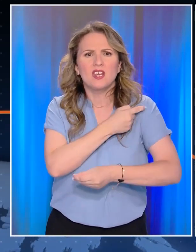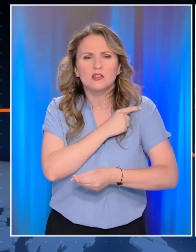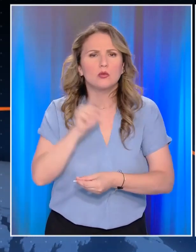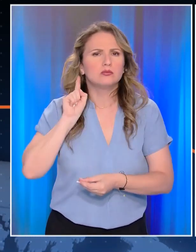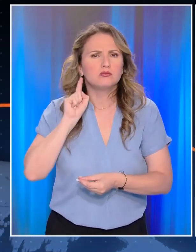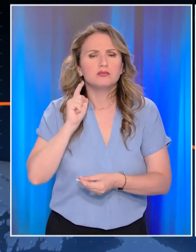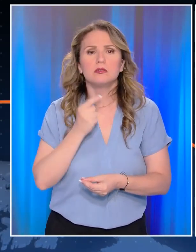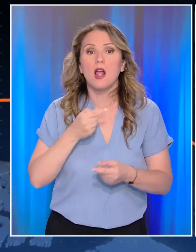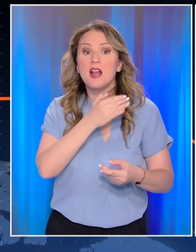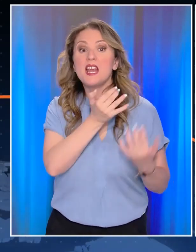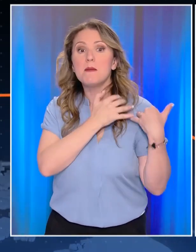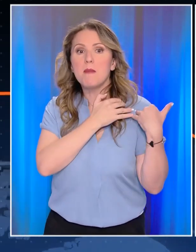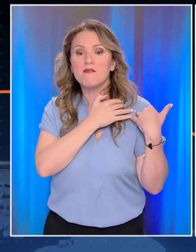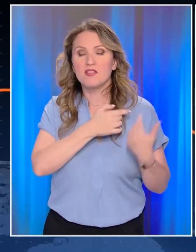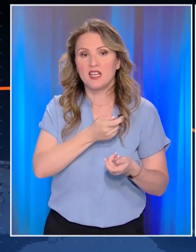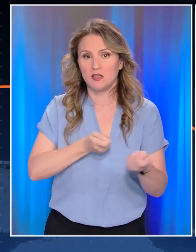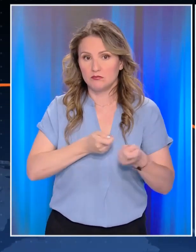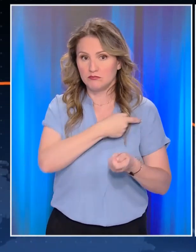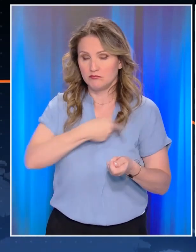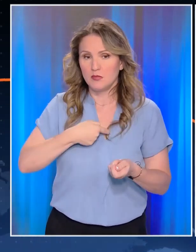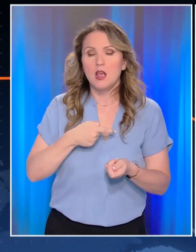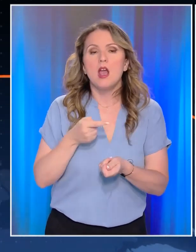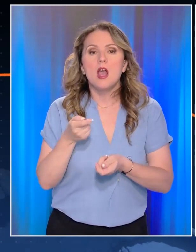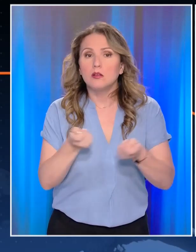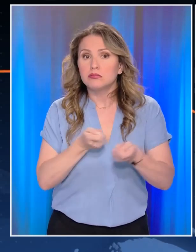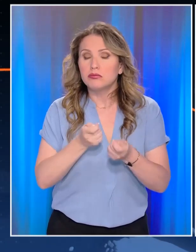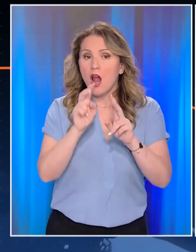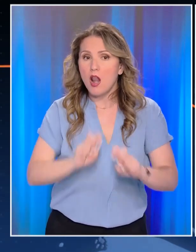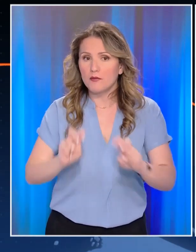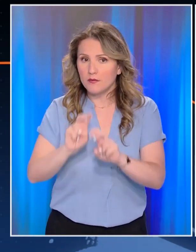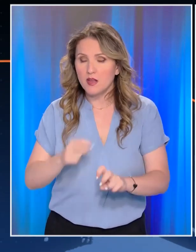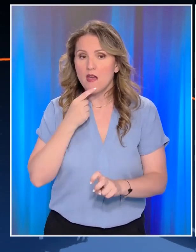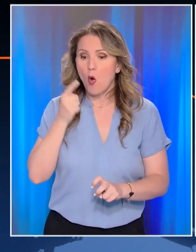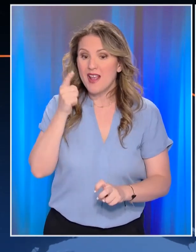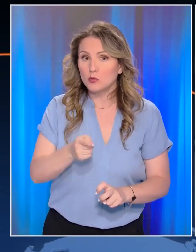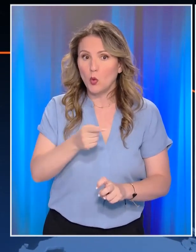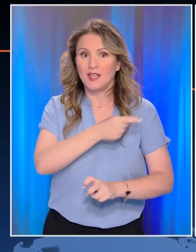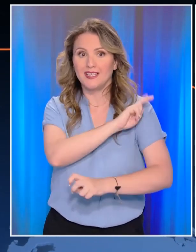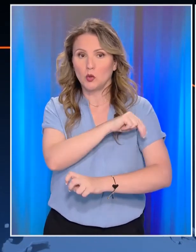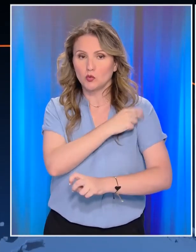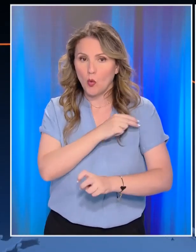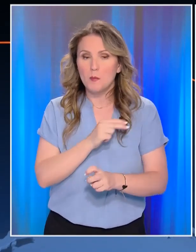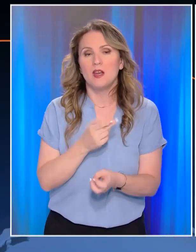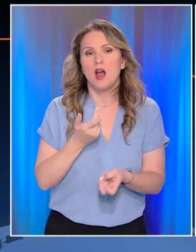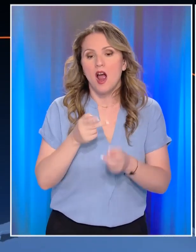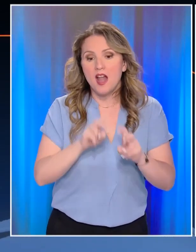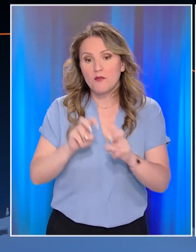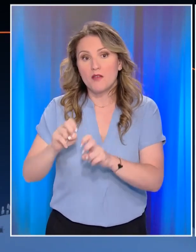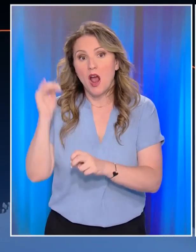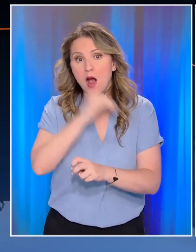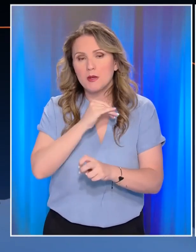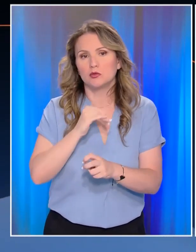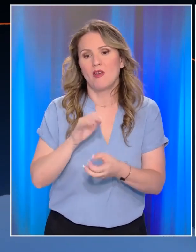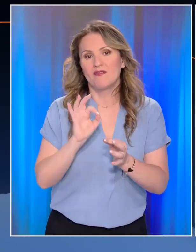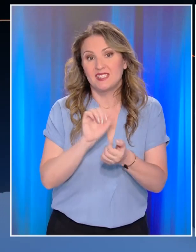δέουσα σοβαρότητα από τα αρμόδια όργανα και υπάρχει σαφής εντολής μου προς τις διοικήσεις των νοσοκομείων για άμεση διερεύνηση, ειδικά στις περιπτώσεις που η